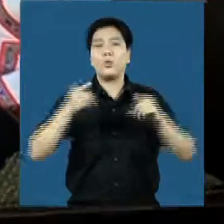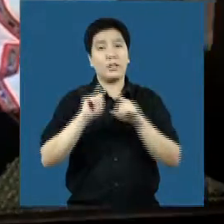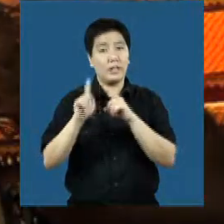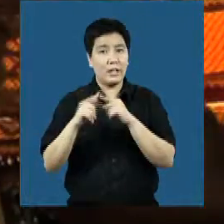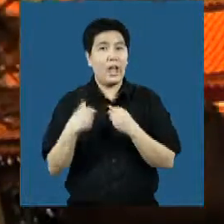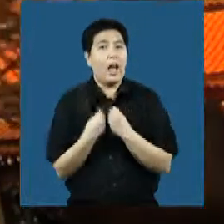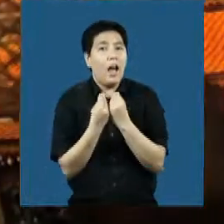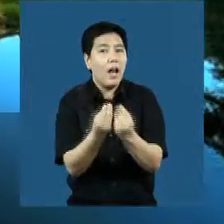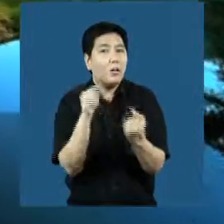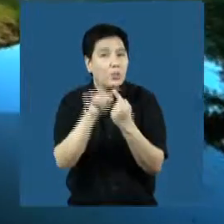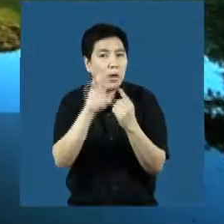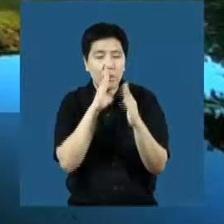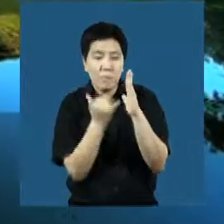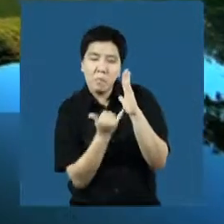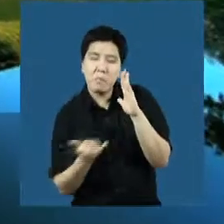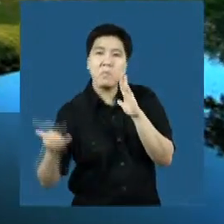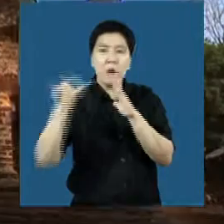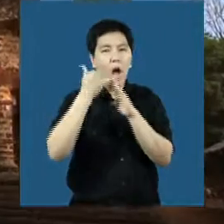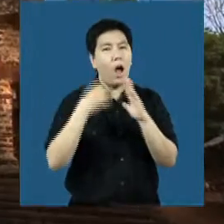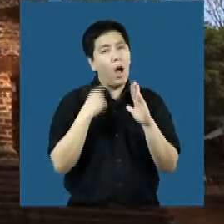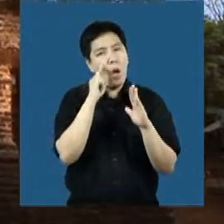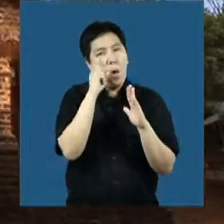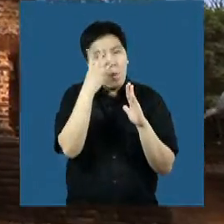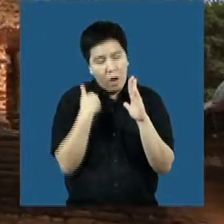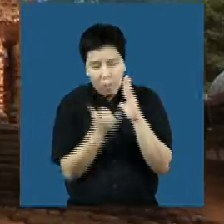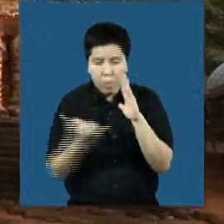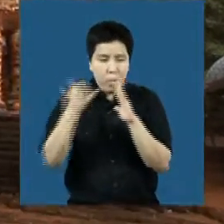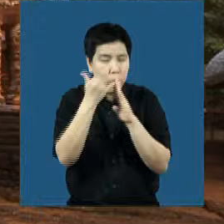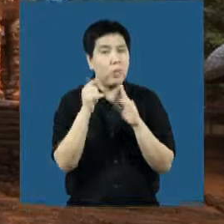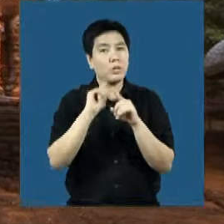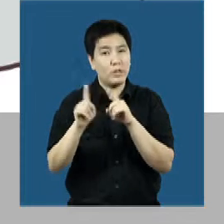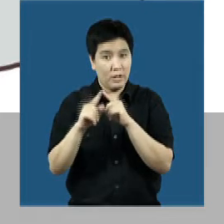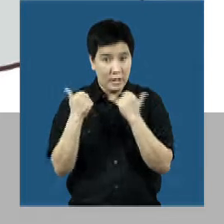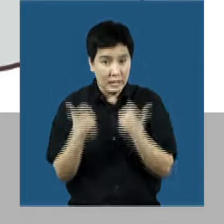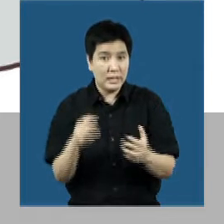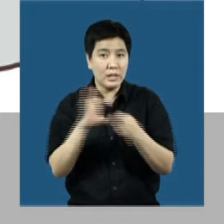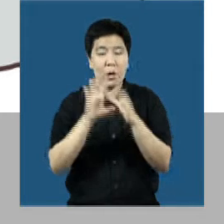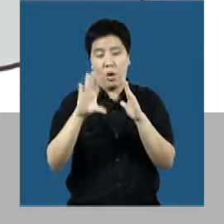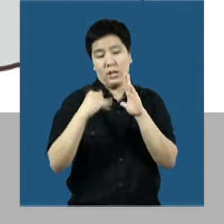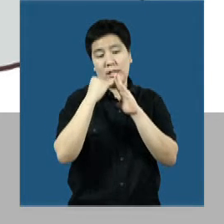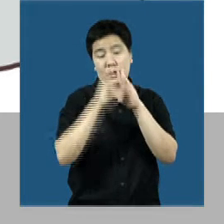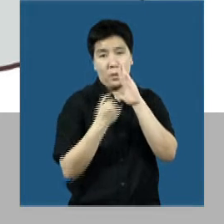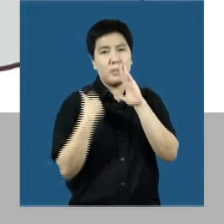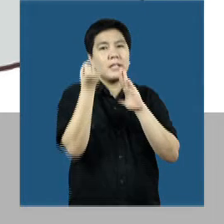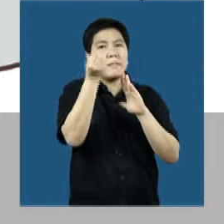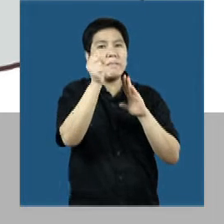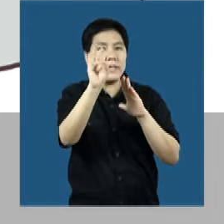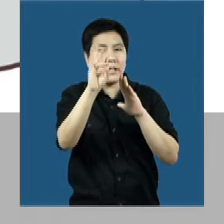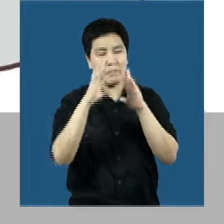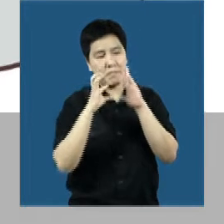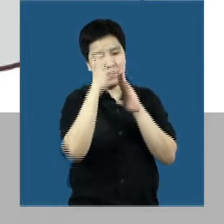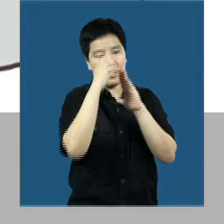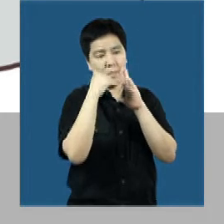น้ำใจก็ยิ่งทำให้การมาเยือนภาคเหนือนั้นอยากหวนคืนมาไม่รู้เบื่อภาคเหนือประกอบด้วย17